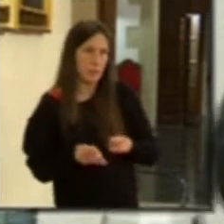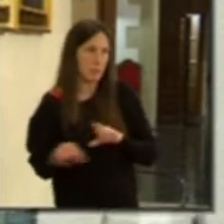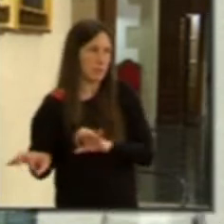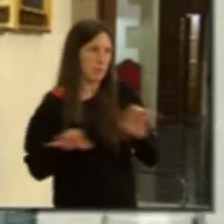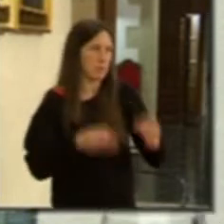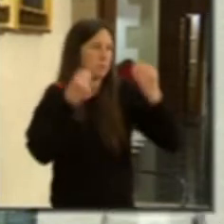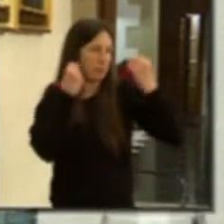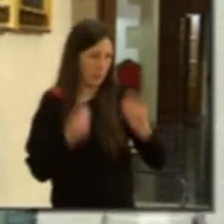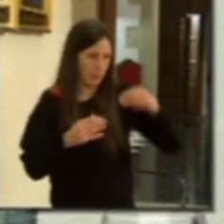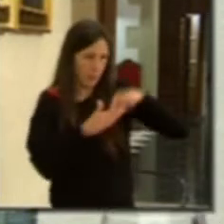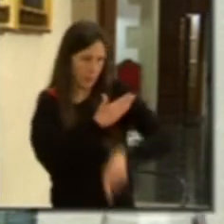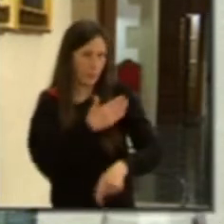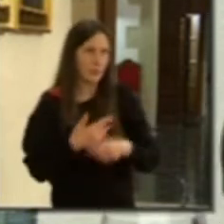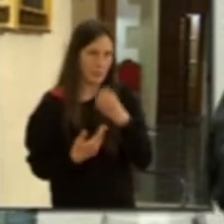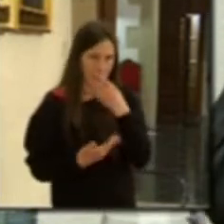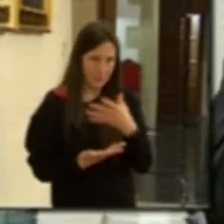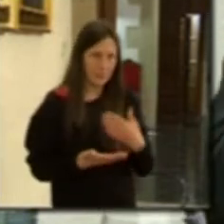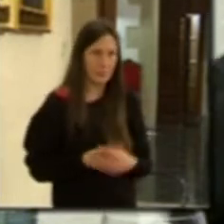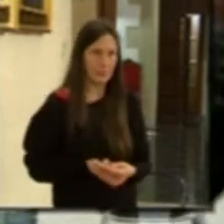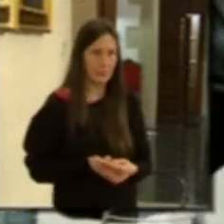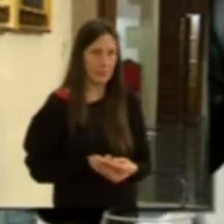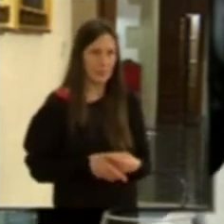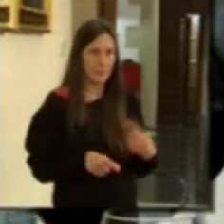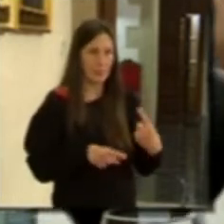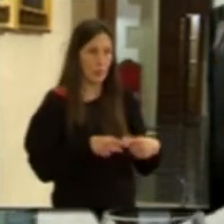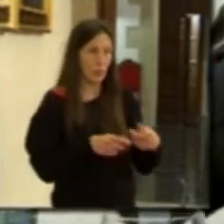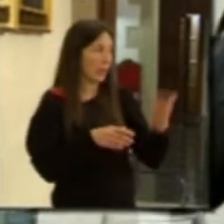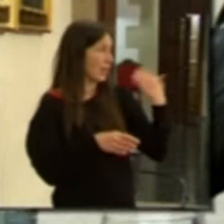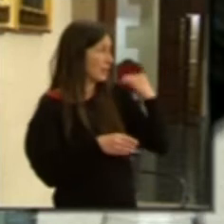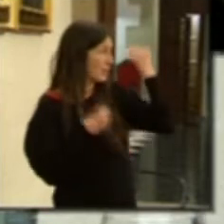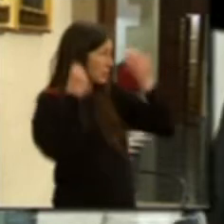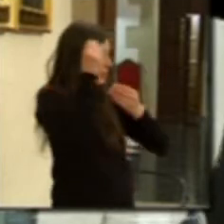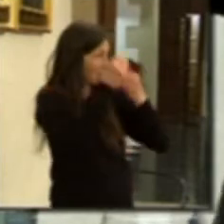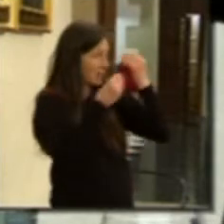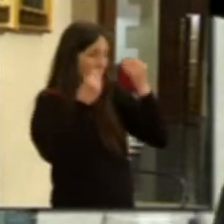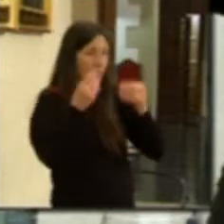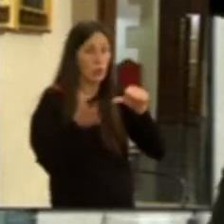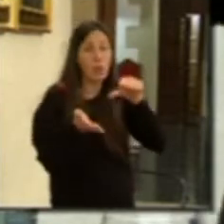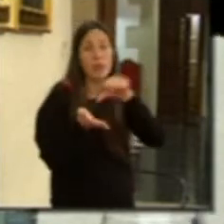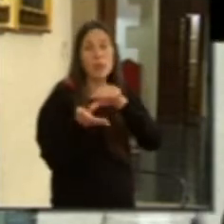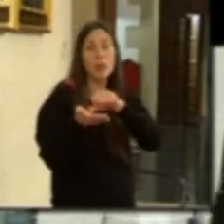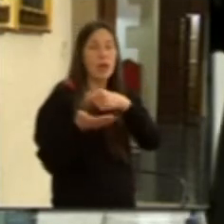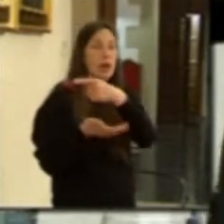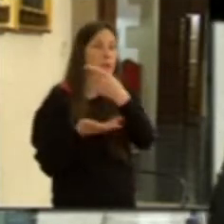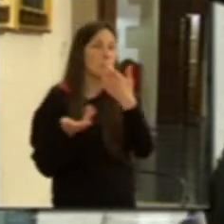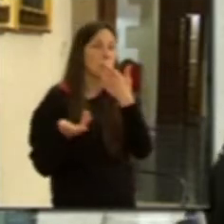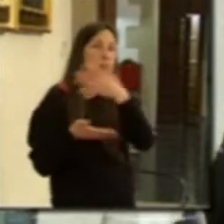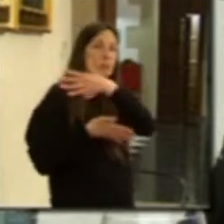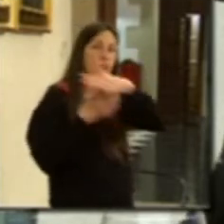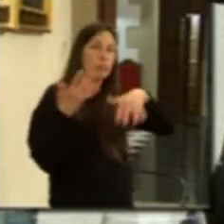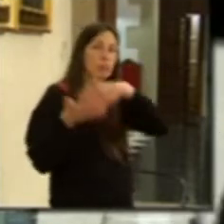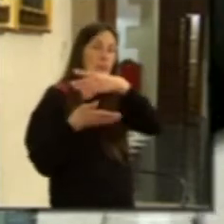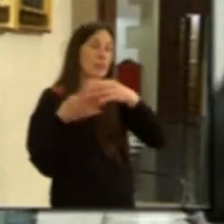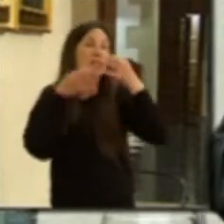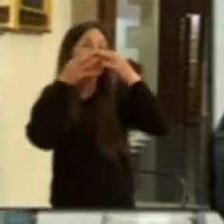dubte, al tanto, Perquè abans he fet una reflexió i hem dit, això sembla que va començar, diuen, no saben ben bé com, a la